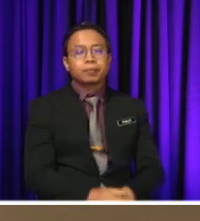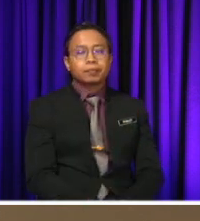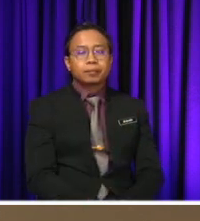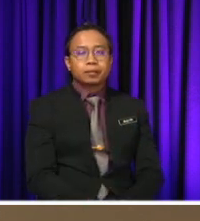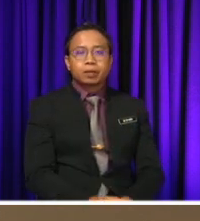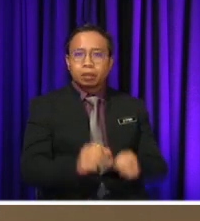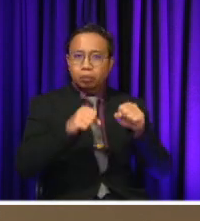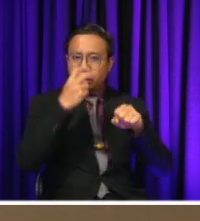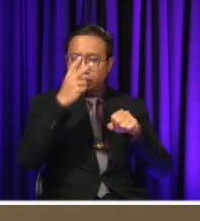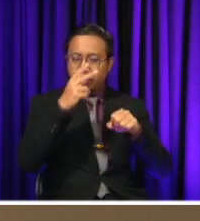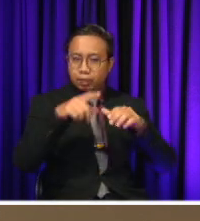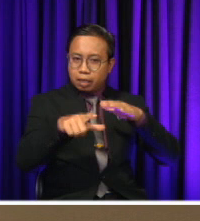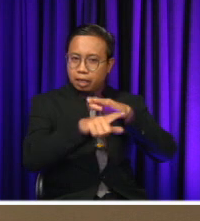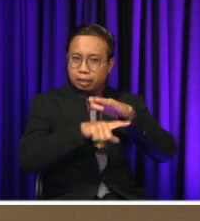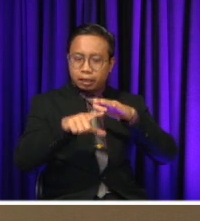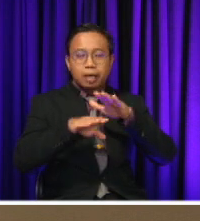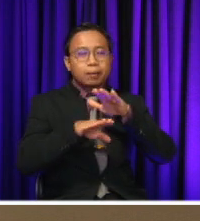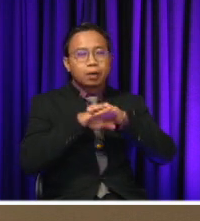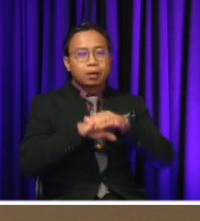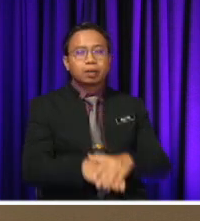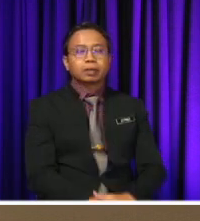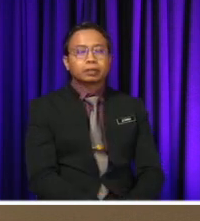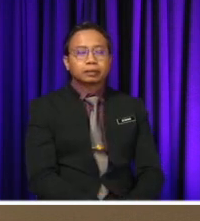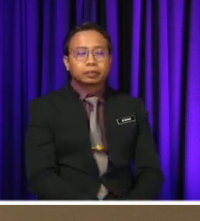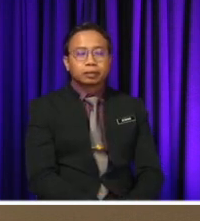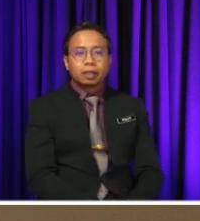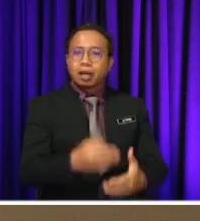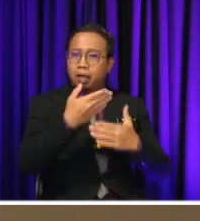adalah lantai bawah lantai 5